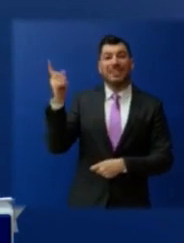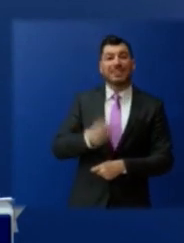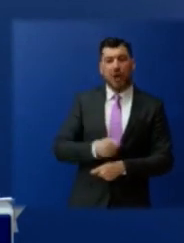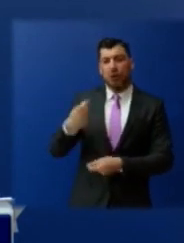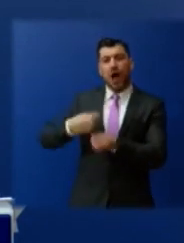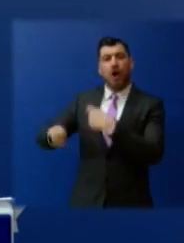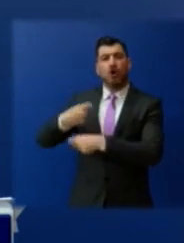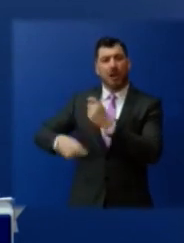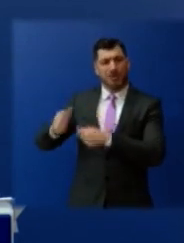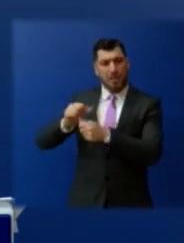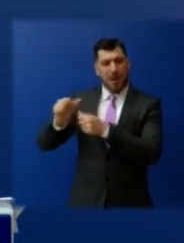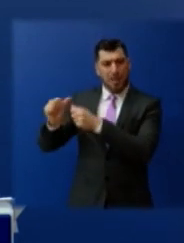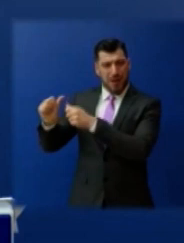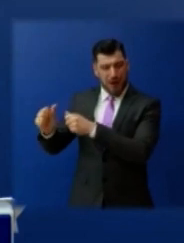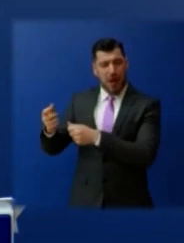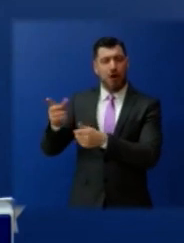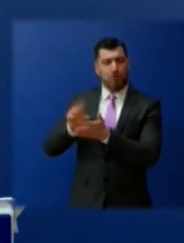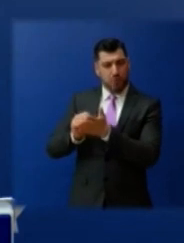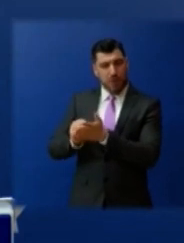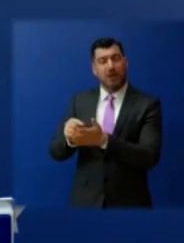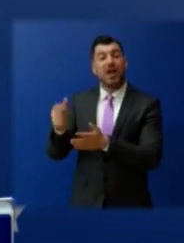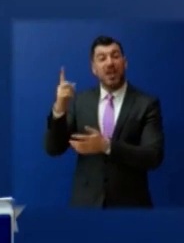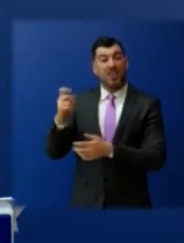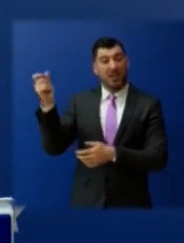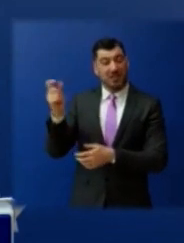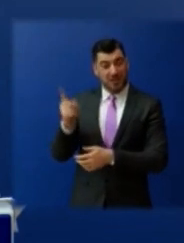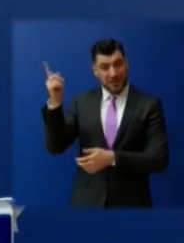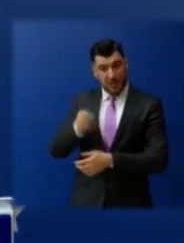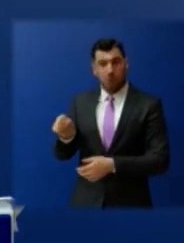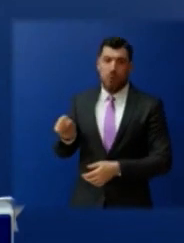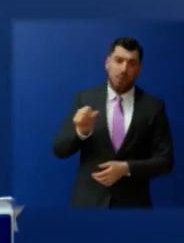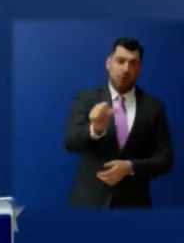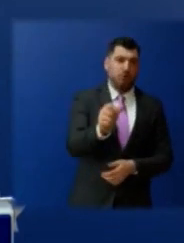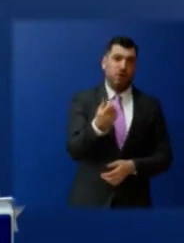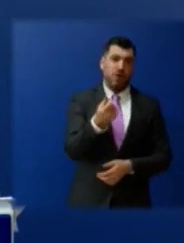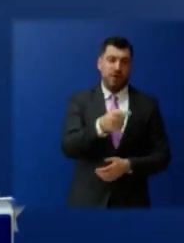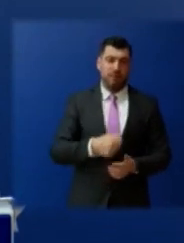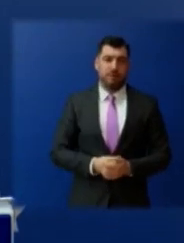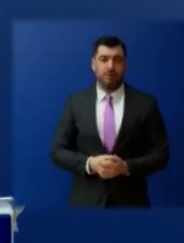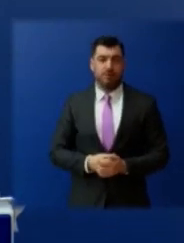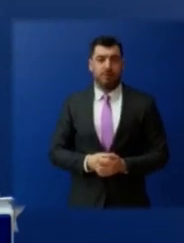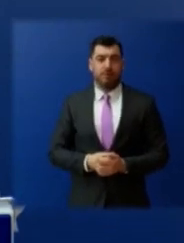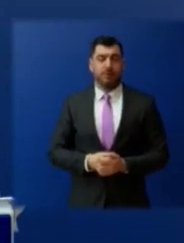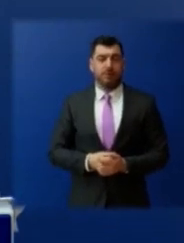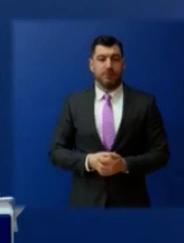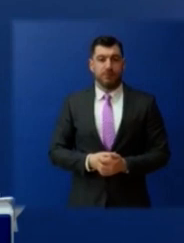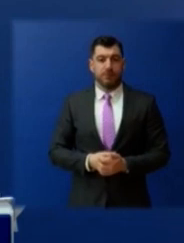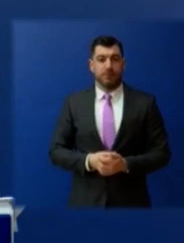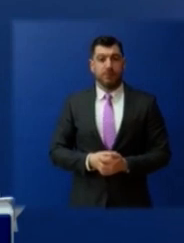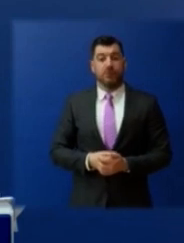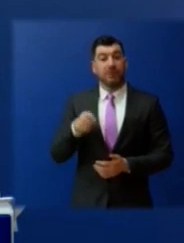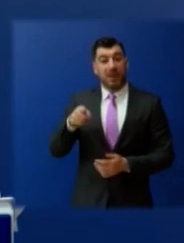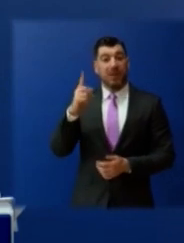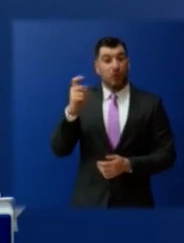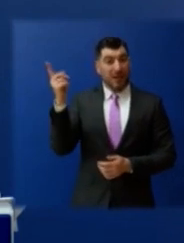αγορών που θα κάνουν οι καταναλωτές επιχειρήσεις που δραστηριοποιούνται στο λιανικό εμπόριο τροφίμων. Η ενίσχυση θα καλύψει το 85% των